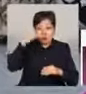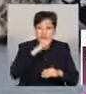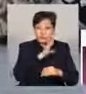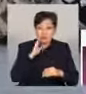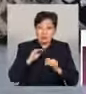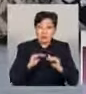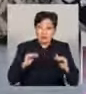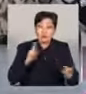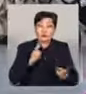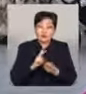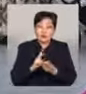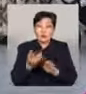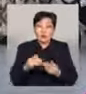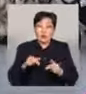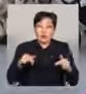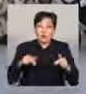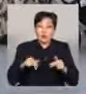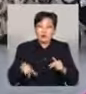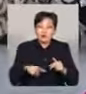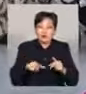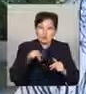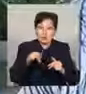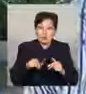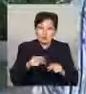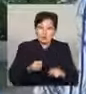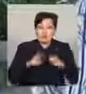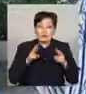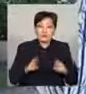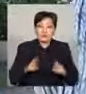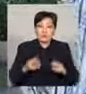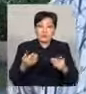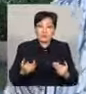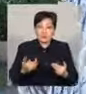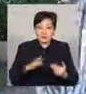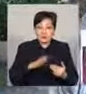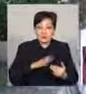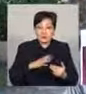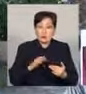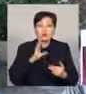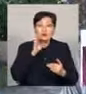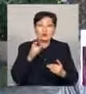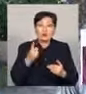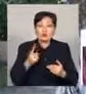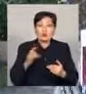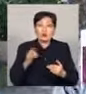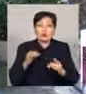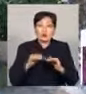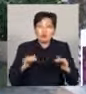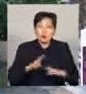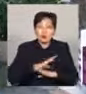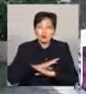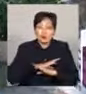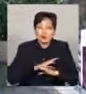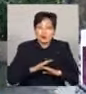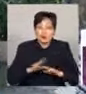балаларын встречать етеді мына жерден өтуге очень опасно. Буквально сегодня был случай. Бүгін таңда бір балақай ажал құша жаздады.